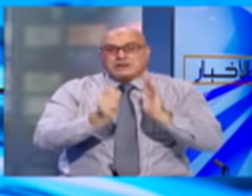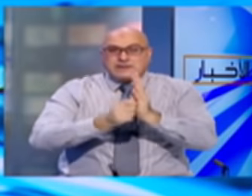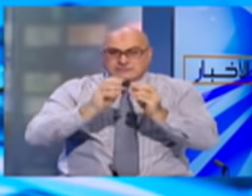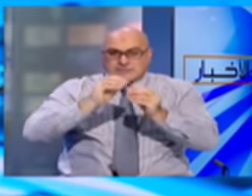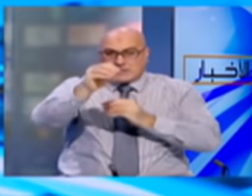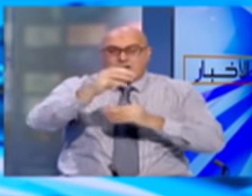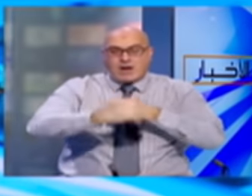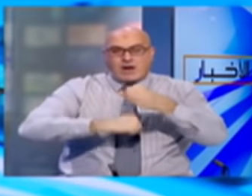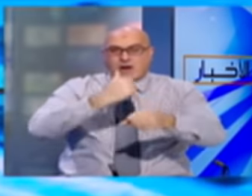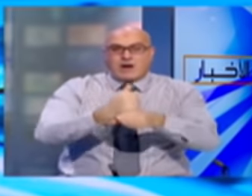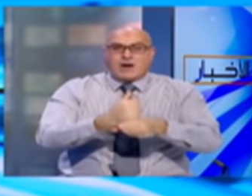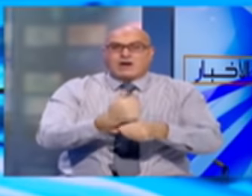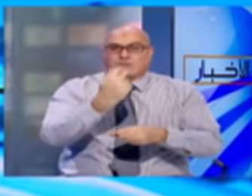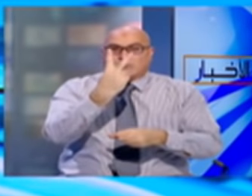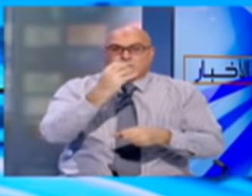إلى سنة